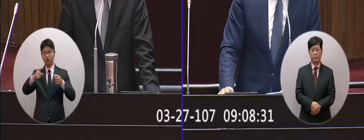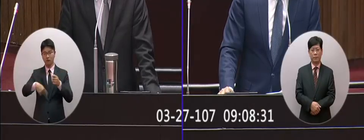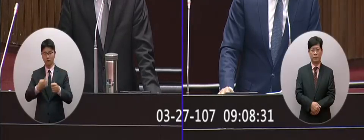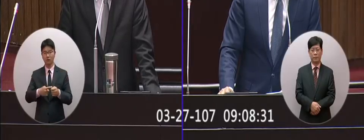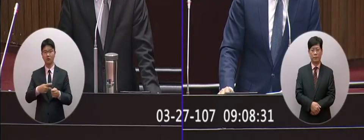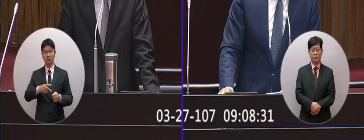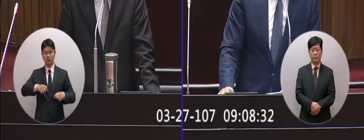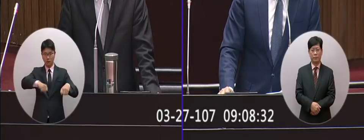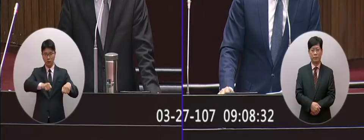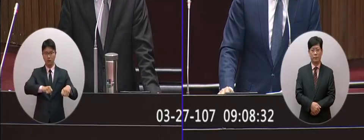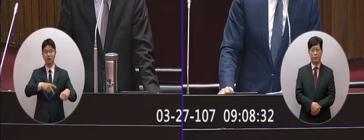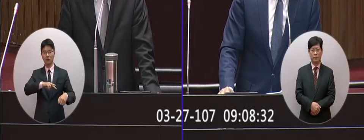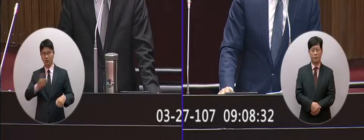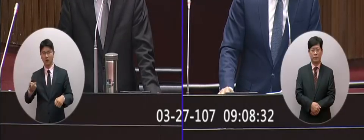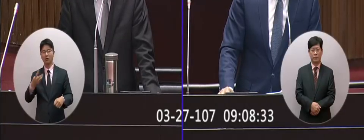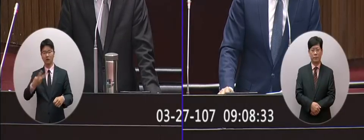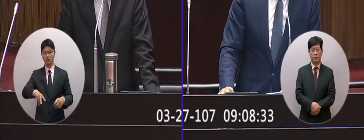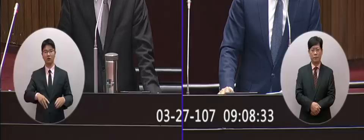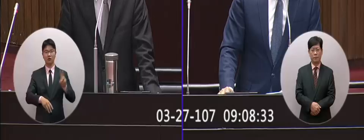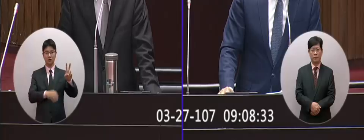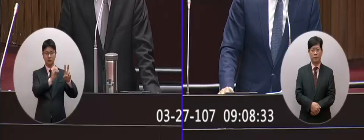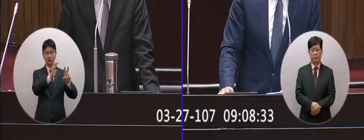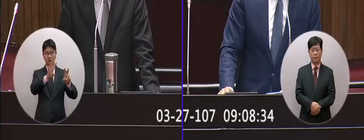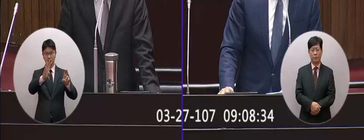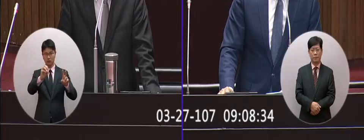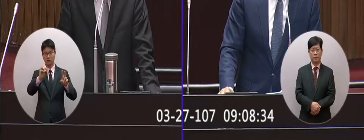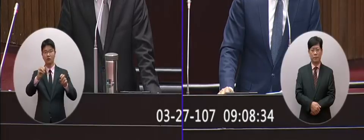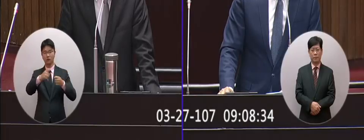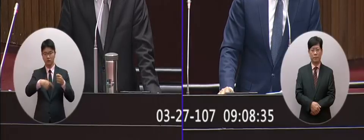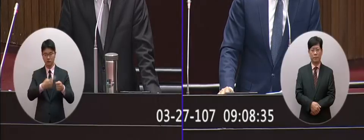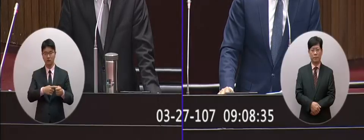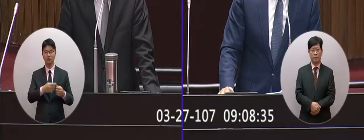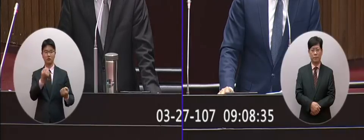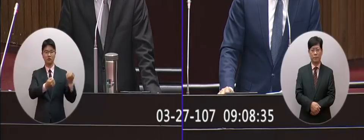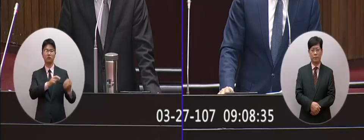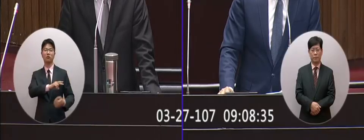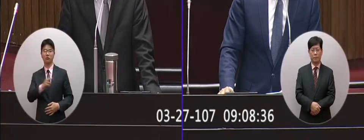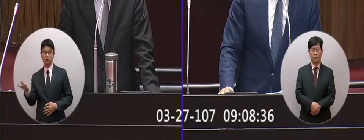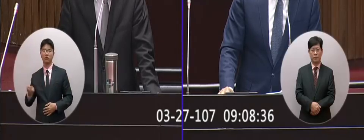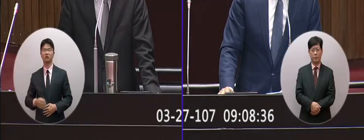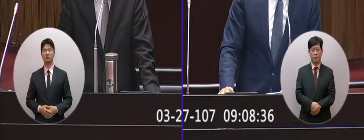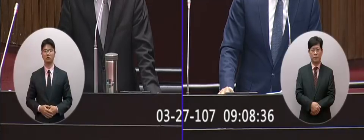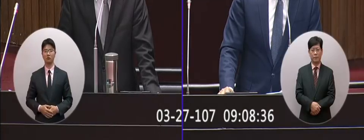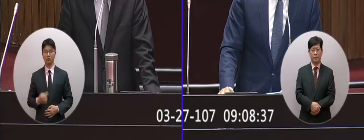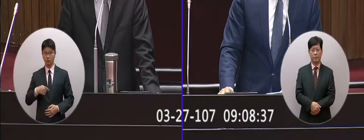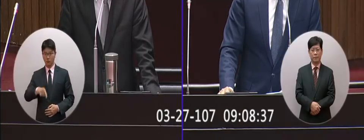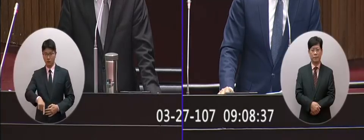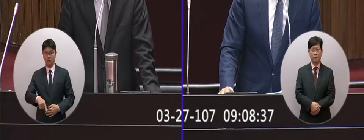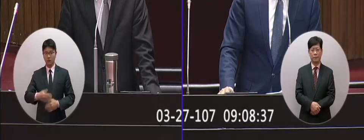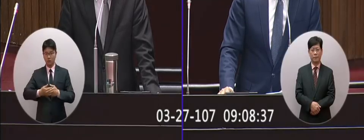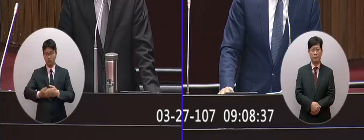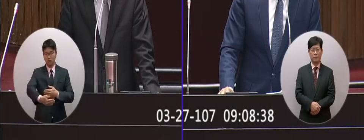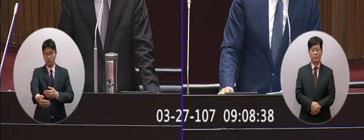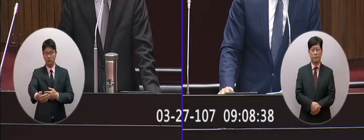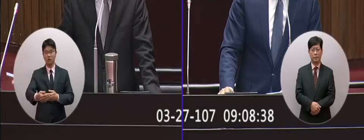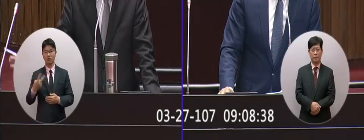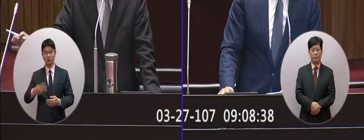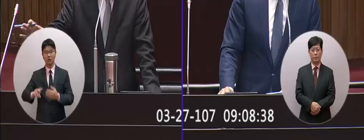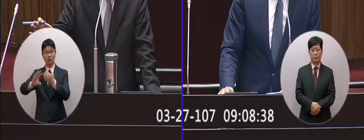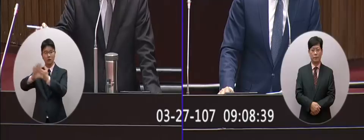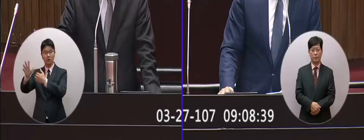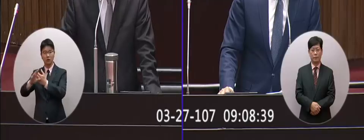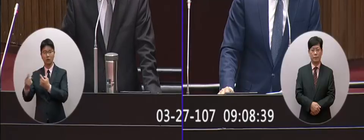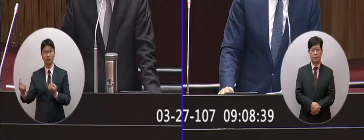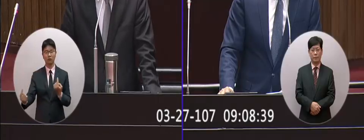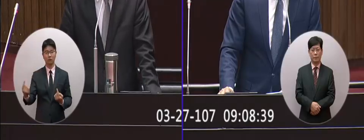那2040年就是汽车。那我们这样的期程其实并没有比国际有一